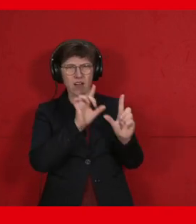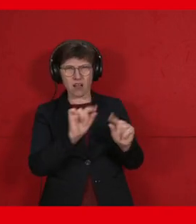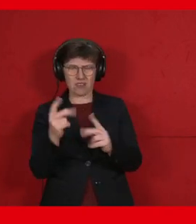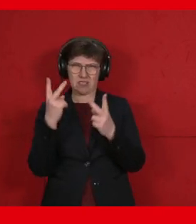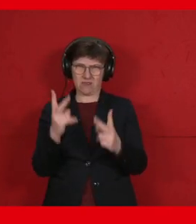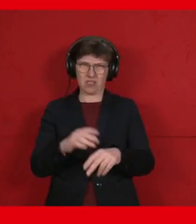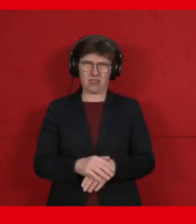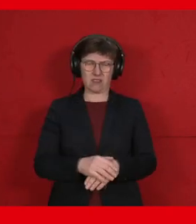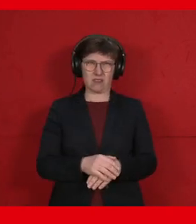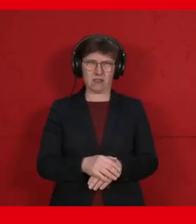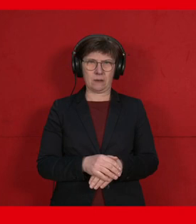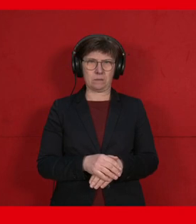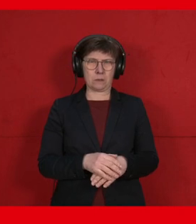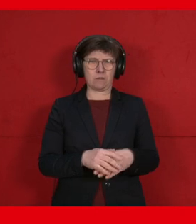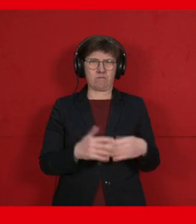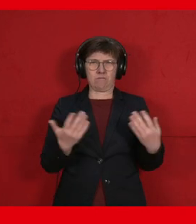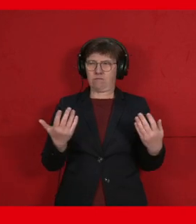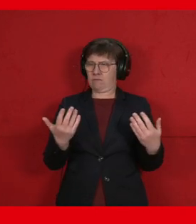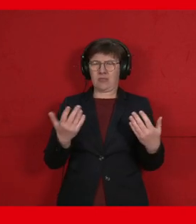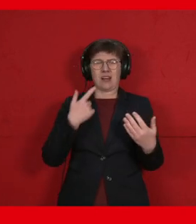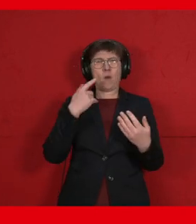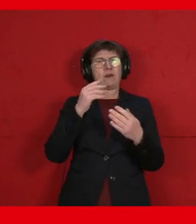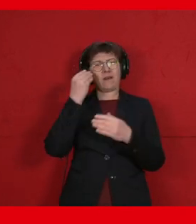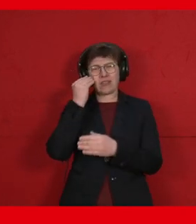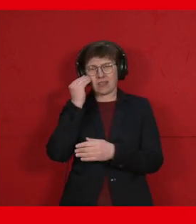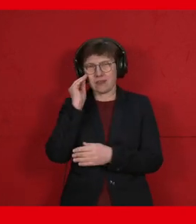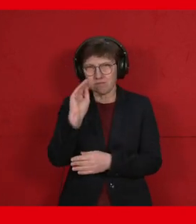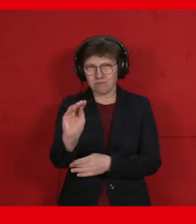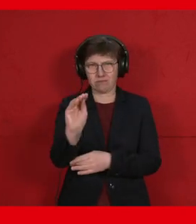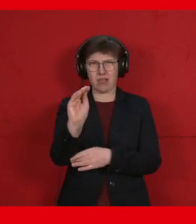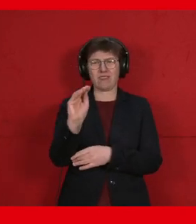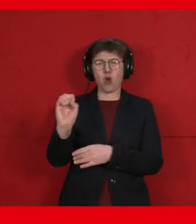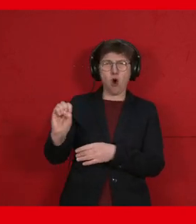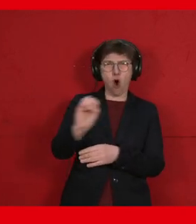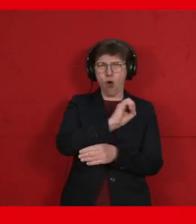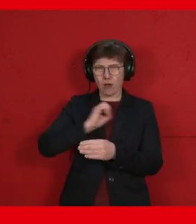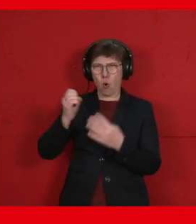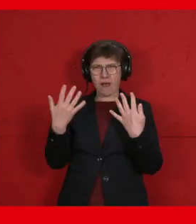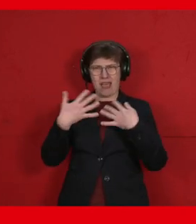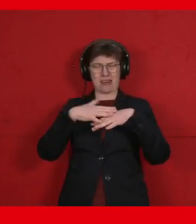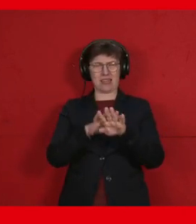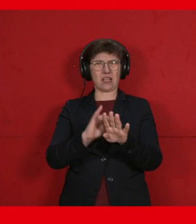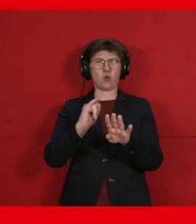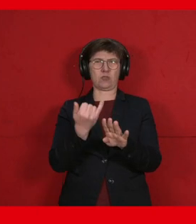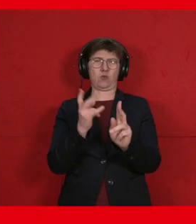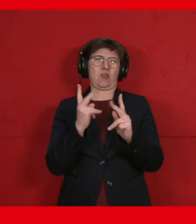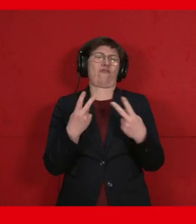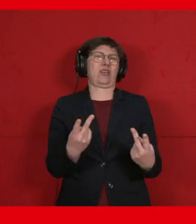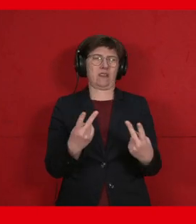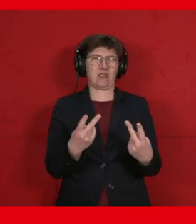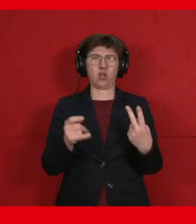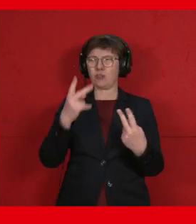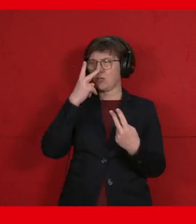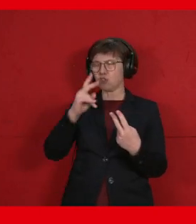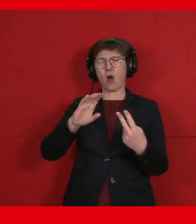wichtig. Ich glaube, der Hinweis auf das europäische Integrationsprojekt ist auch sehr wichtig. Wir müssen